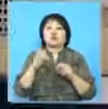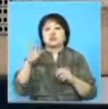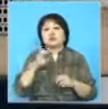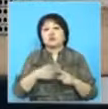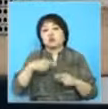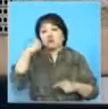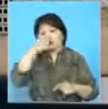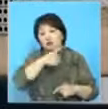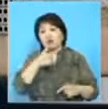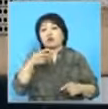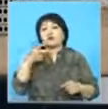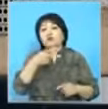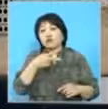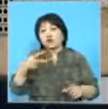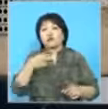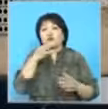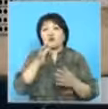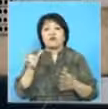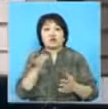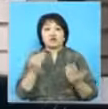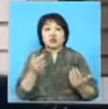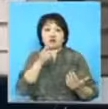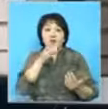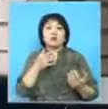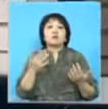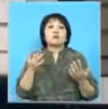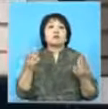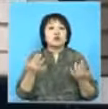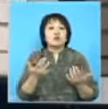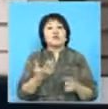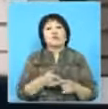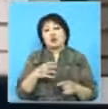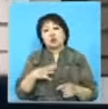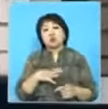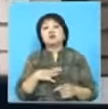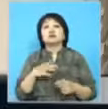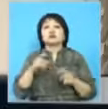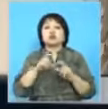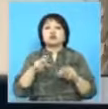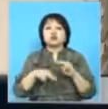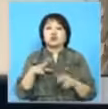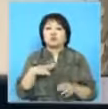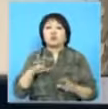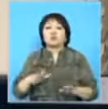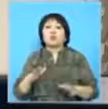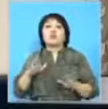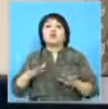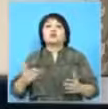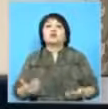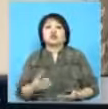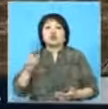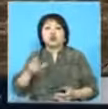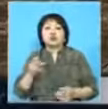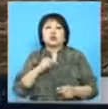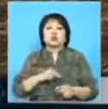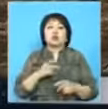сентябре текущего года. Двухэтажное здание отвечает всем современным требованиям. Причем к строительству учебного заведения были привлечены местные жители.